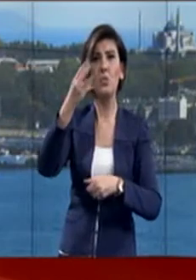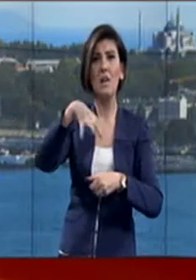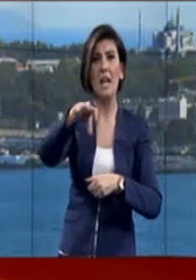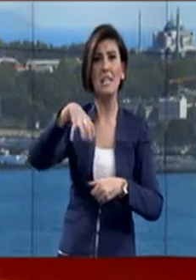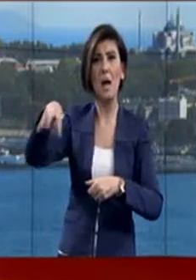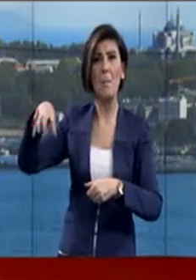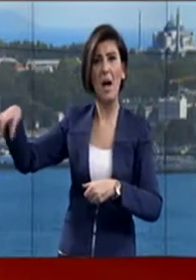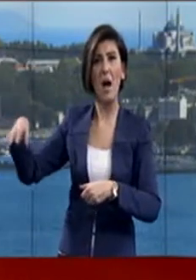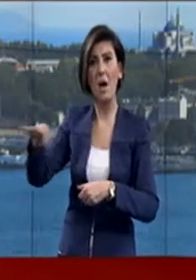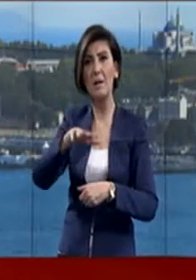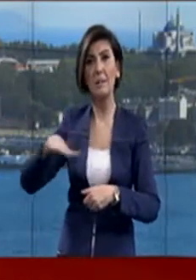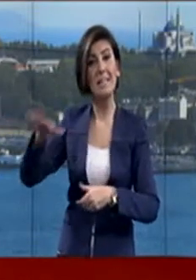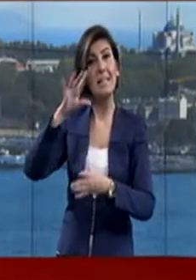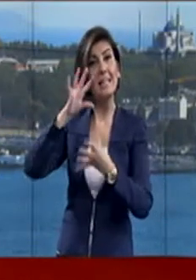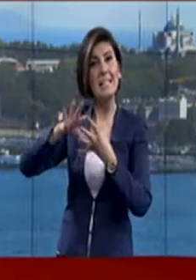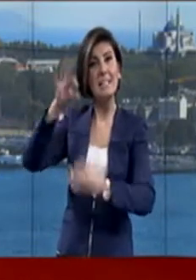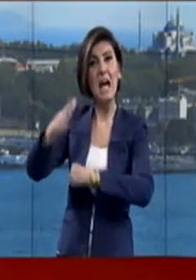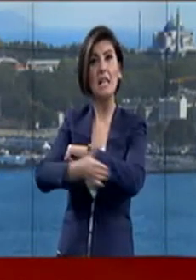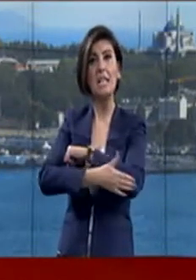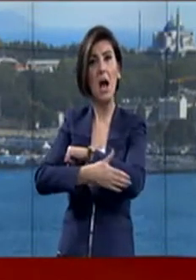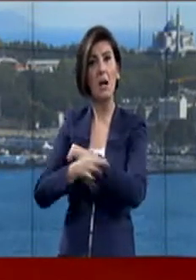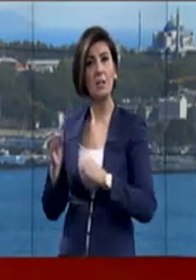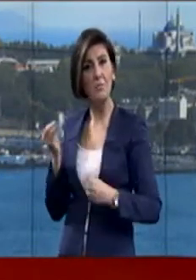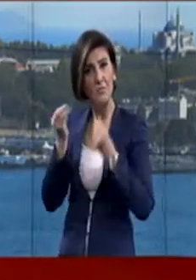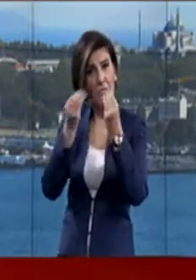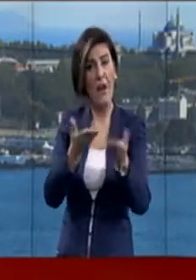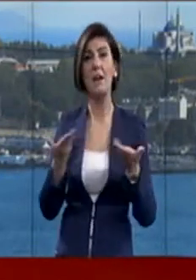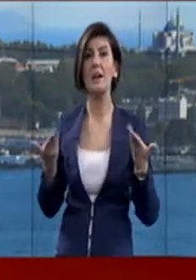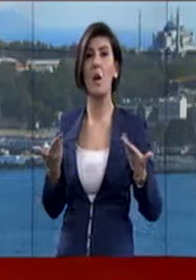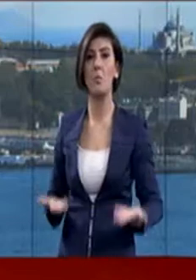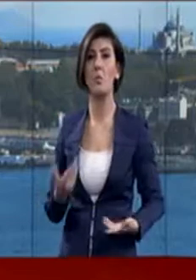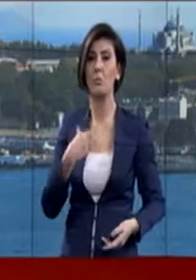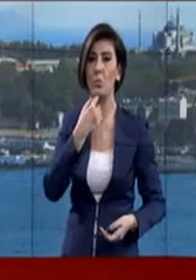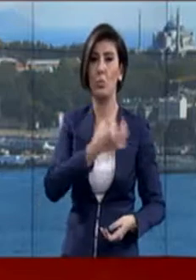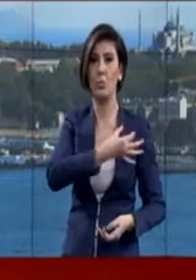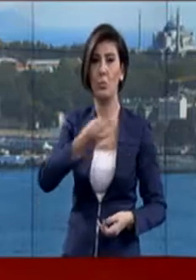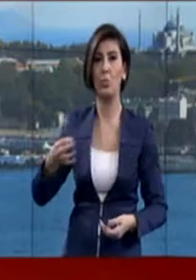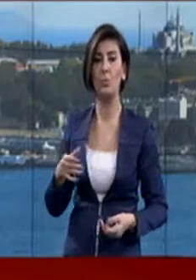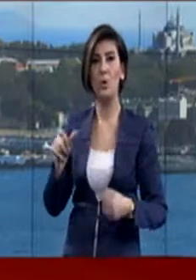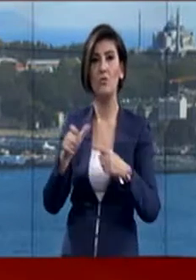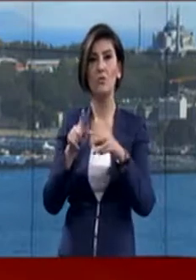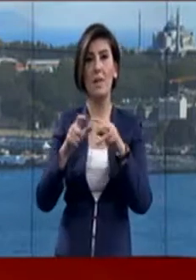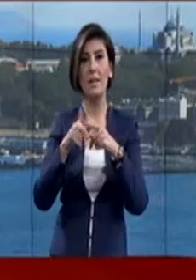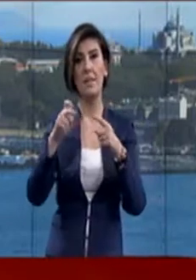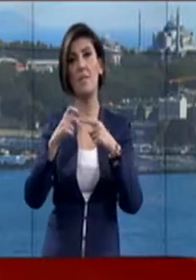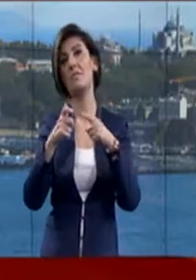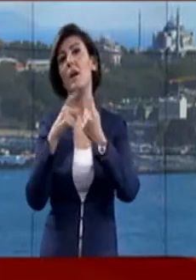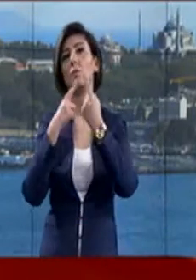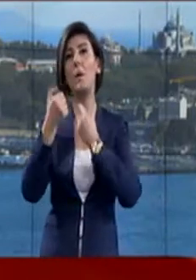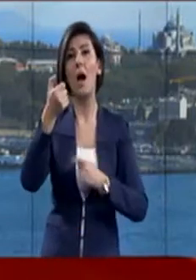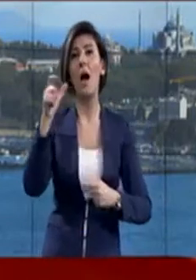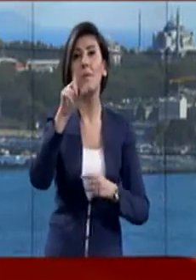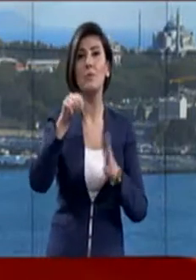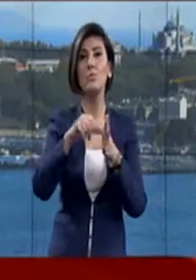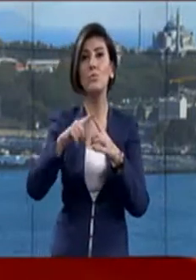Madaya, Fua ve Keferya'ya insani yardım ulaştırılmasını kabul ettiğini duyurdu. Cenevre görüşmeleri 6 aylık